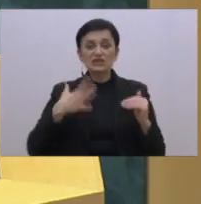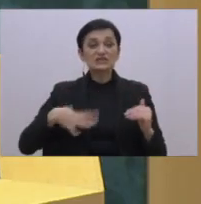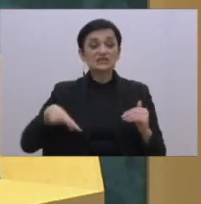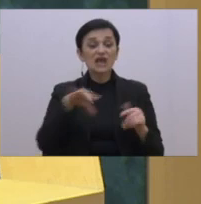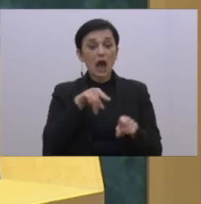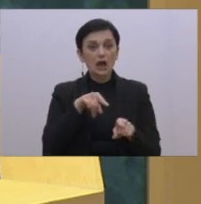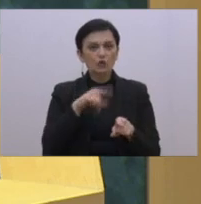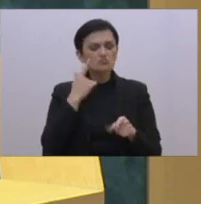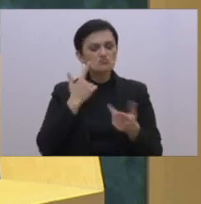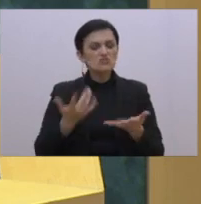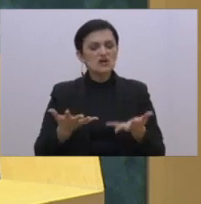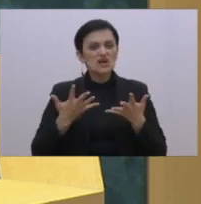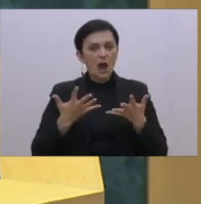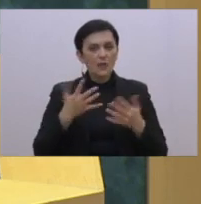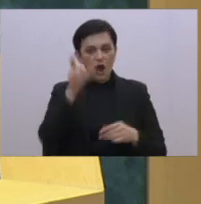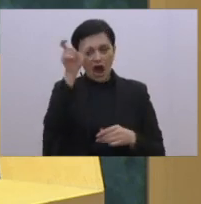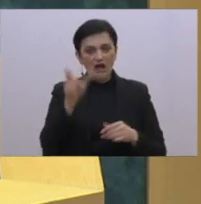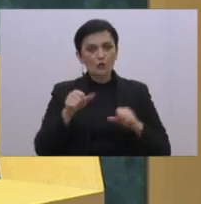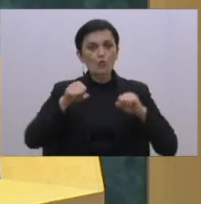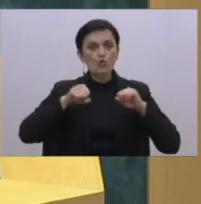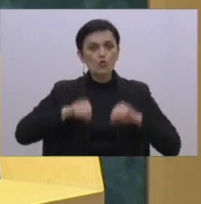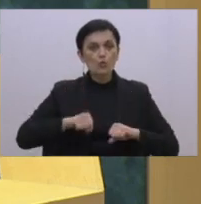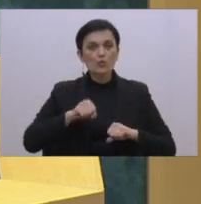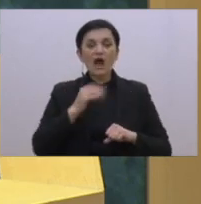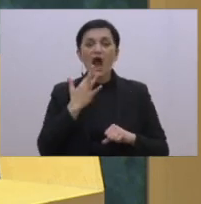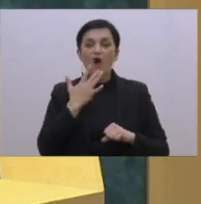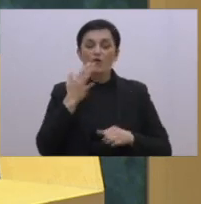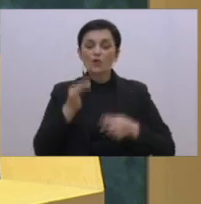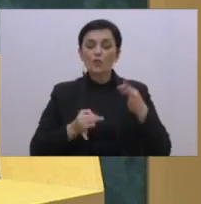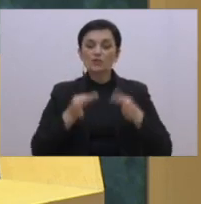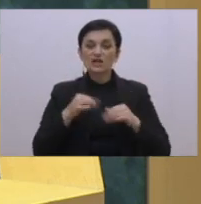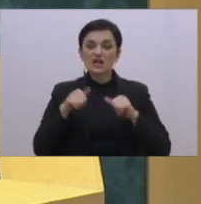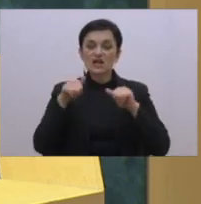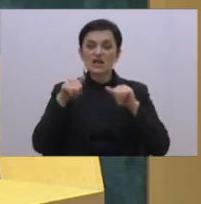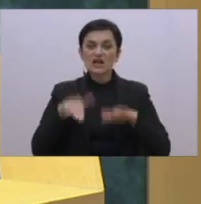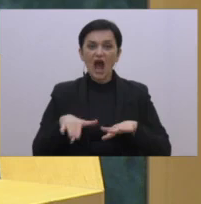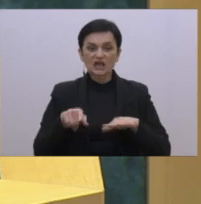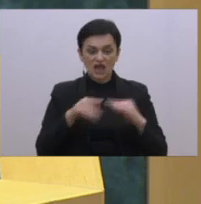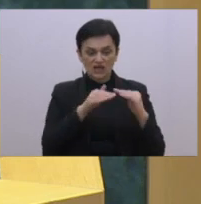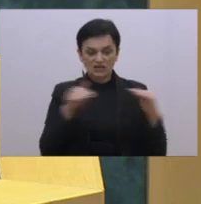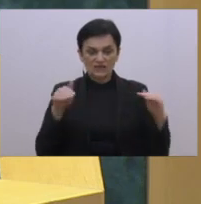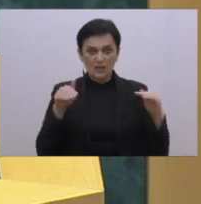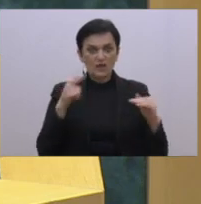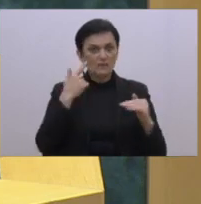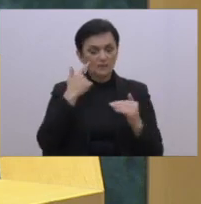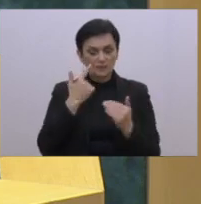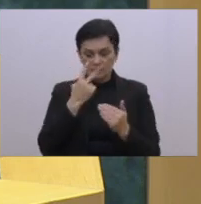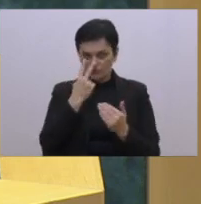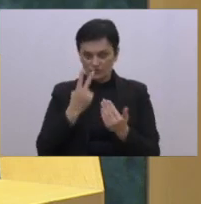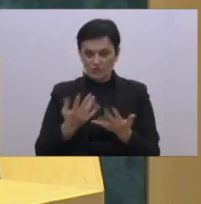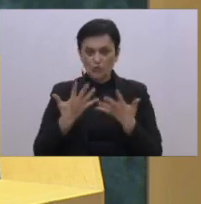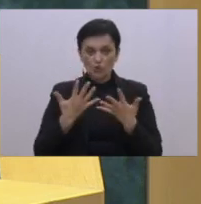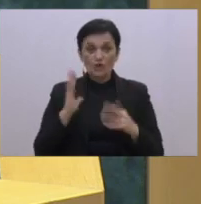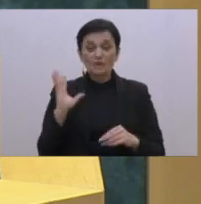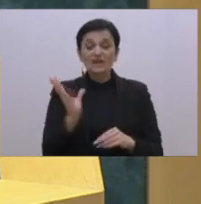შემთხვევაში კაფიოდ გაავლო ადამიანის უფლებათა ევროპული სასამართლოს გადაწყვეტილებებმა, რომლებშიც ნათლად გამოჩნდა, რომ